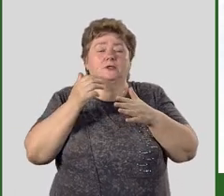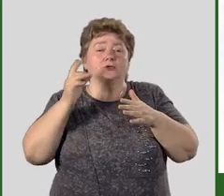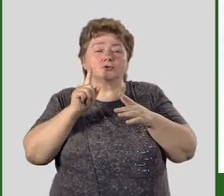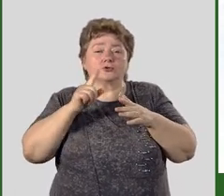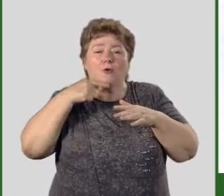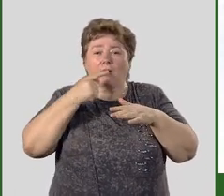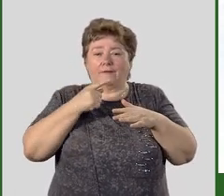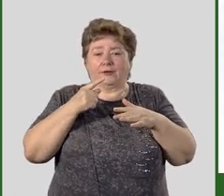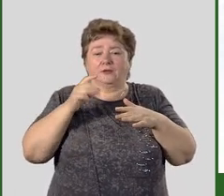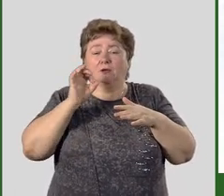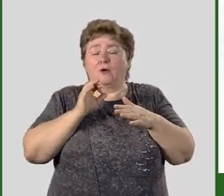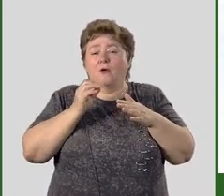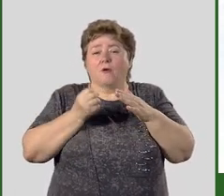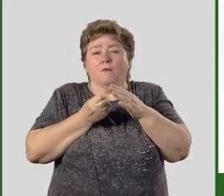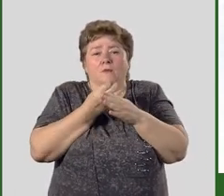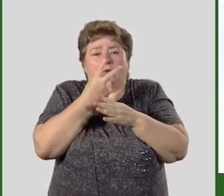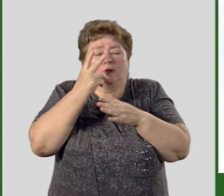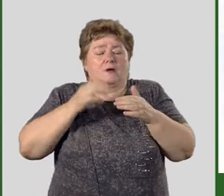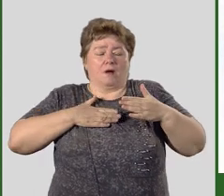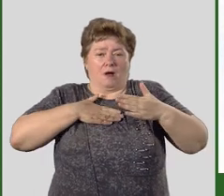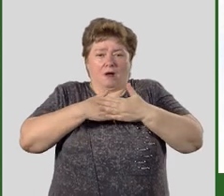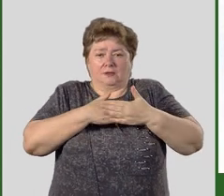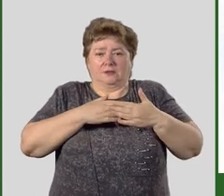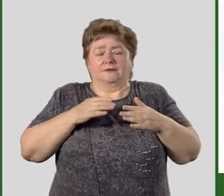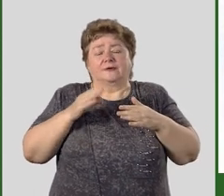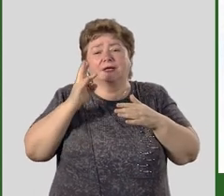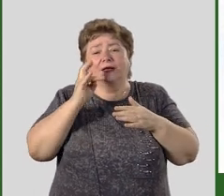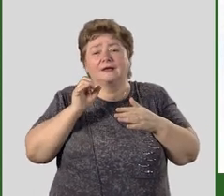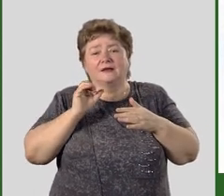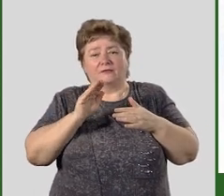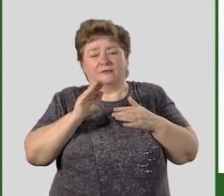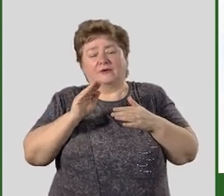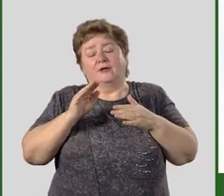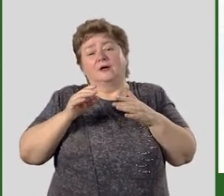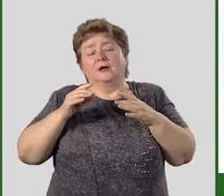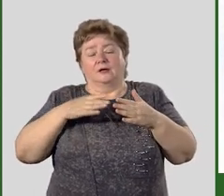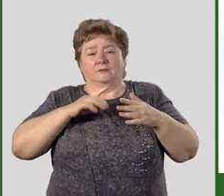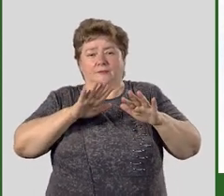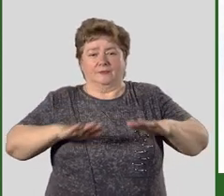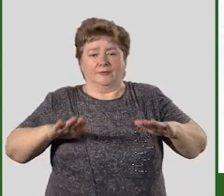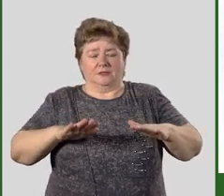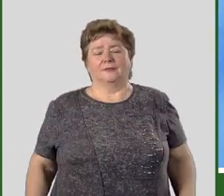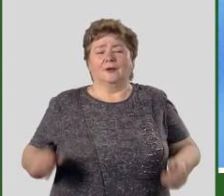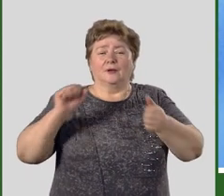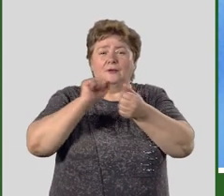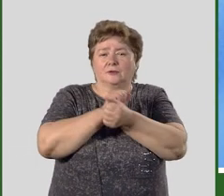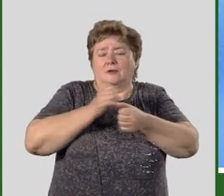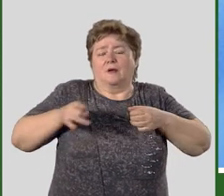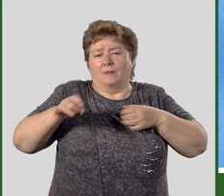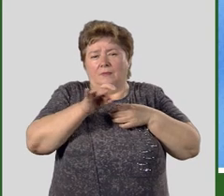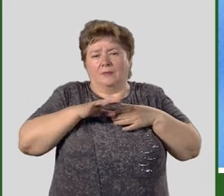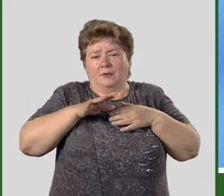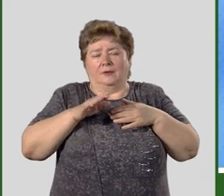что свидетельствует о тектонической активности в рифтовой зоне. В засушливых